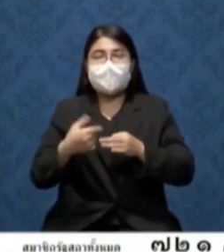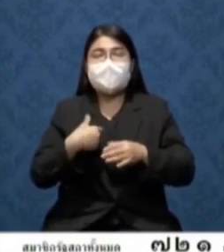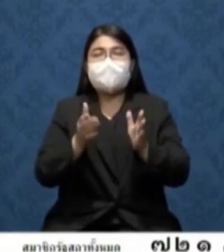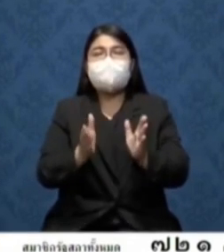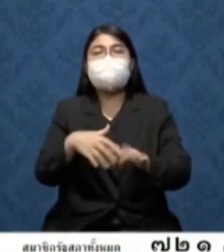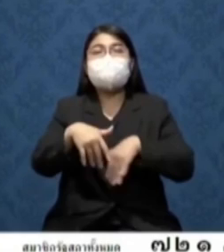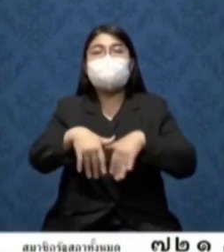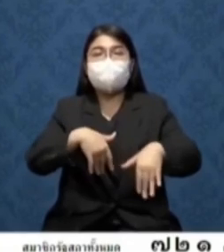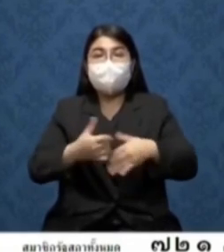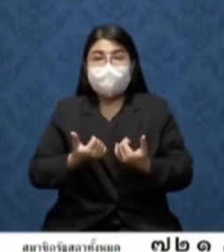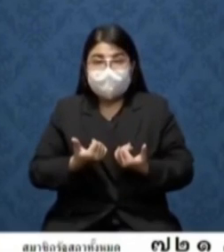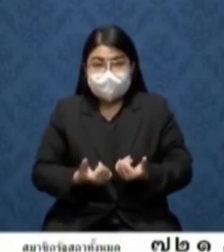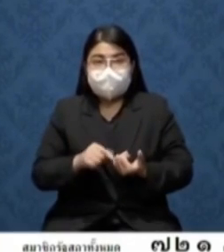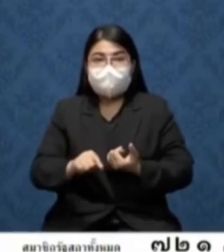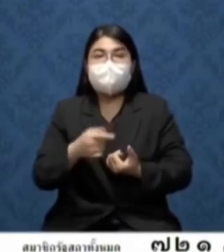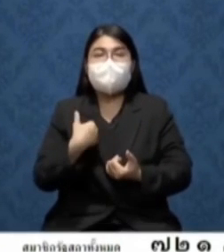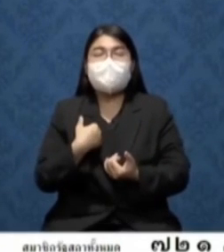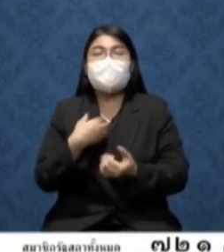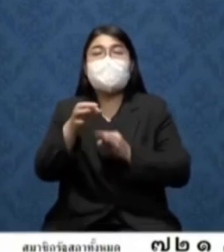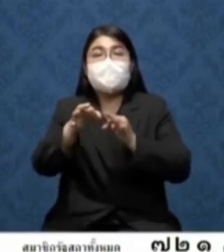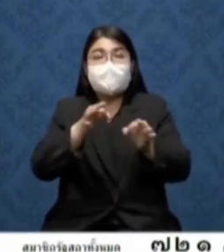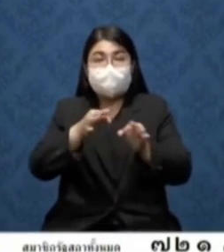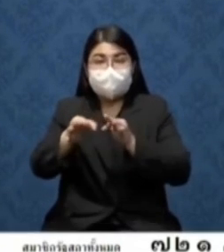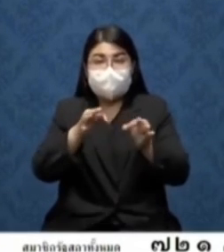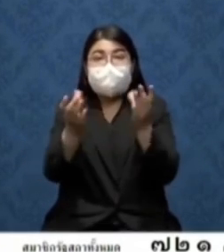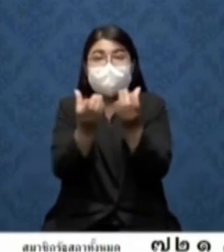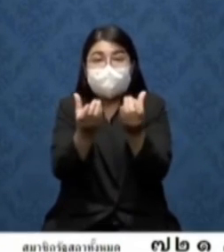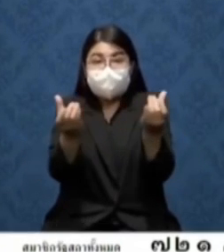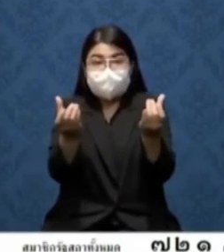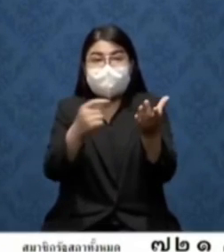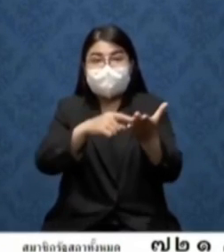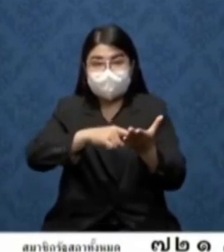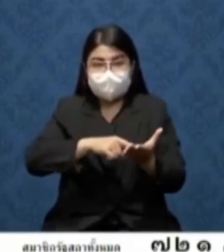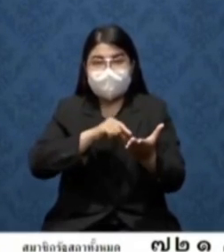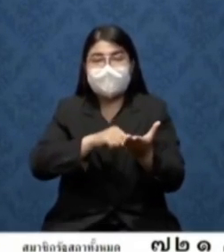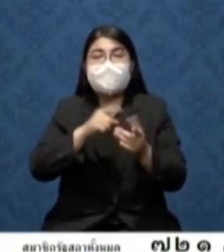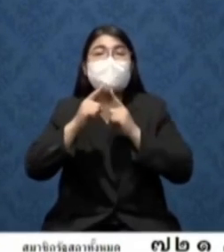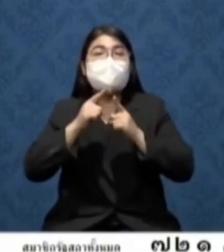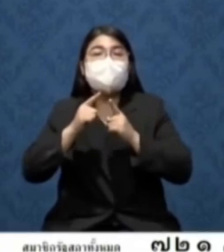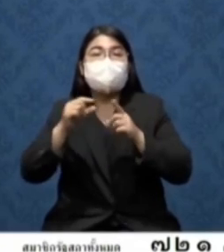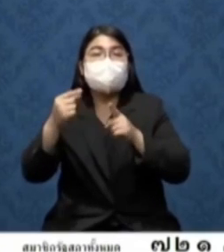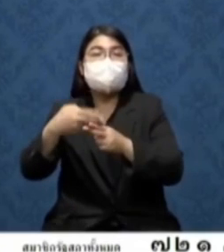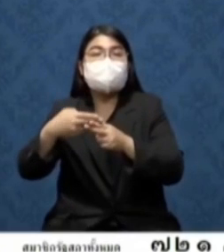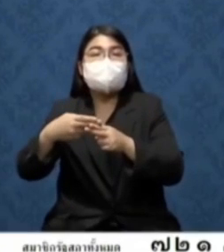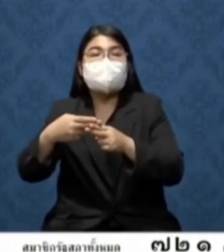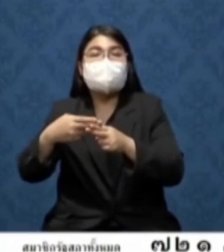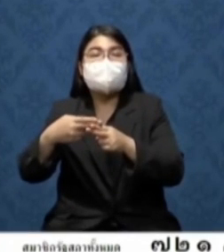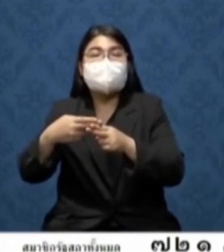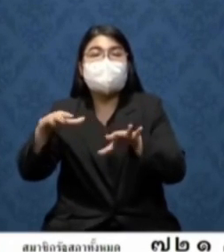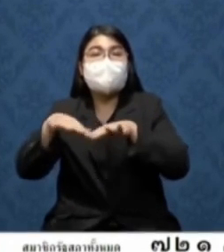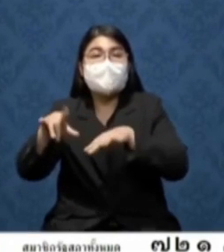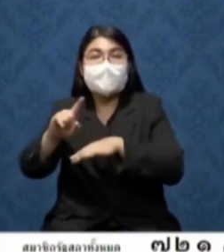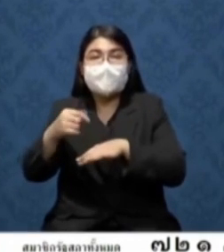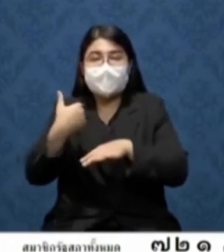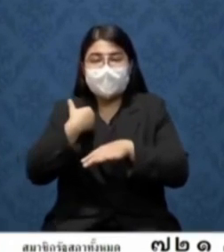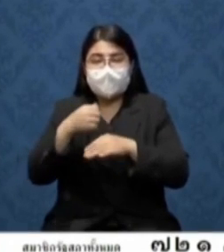ออภิปรายชี้แจงร่างแก้ไขรัฐธรรมนูญฉบับนี้หรือที่เรียกเป็นภาษาทั่วไปว่าร่างแก้ไขรัฐธรรมนูญฉบับ